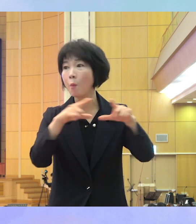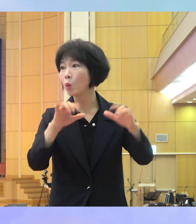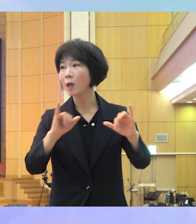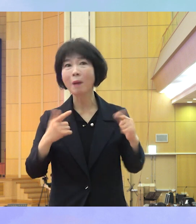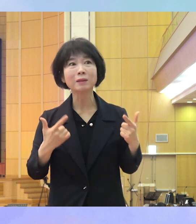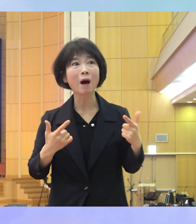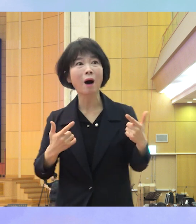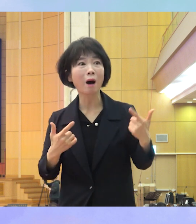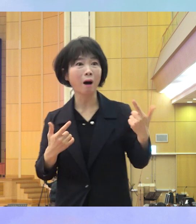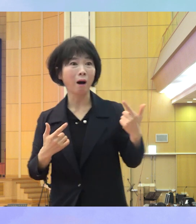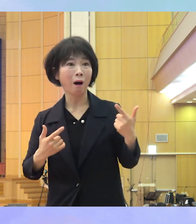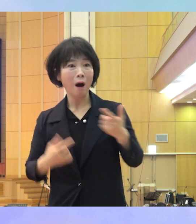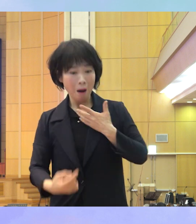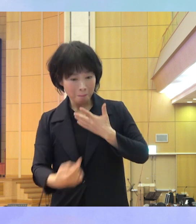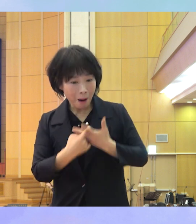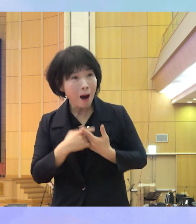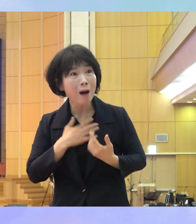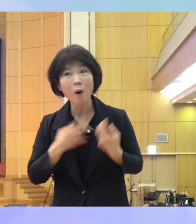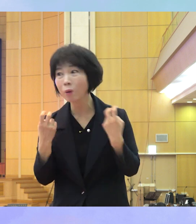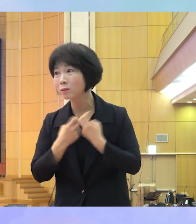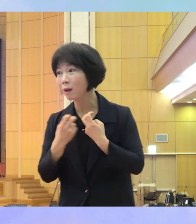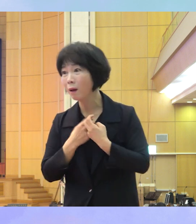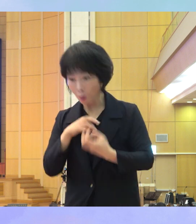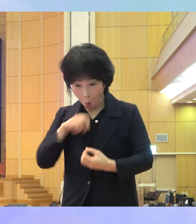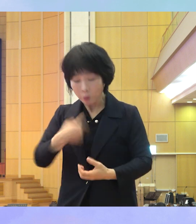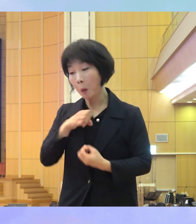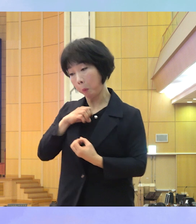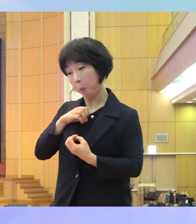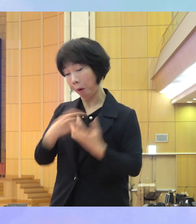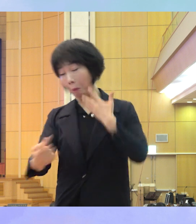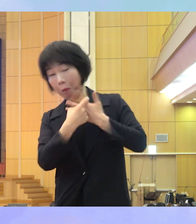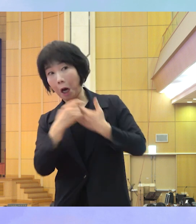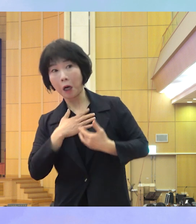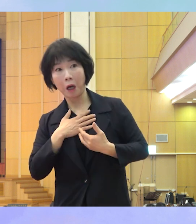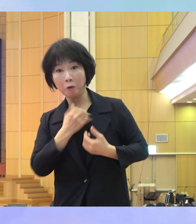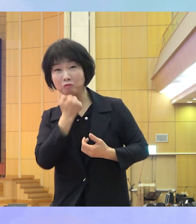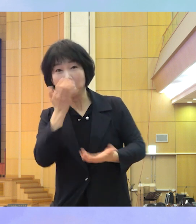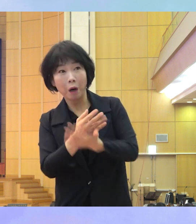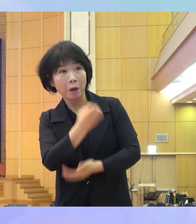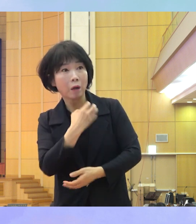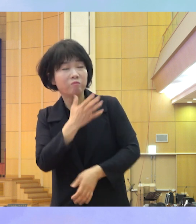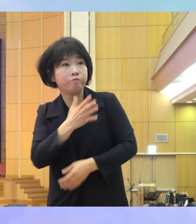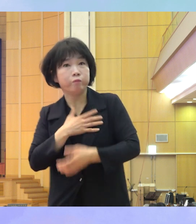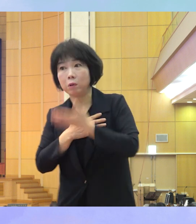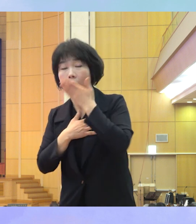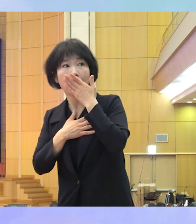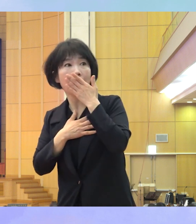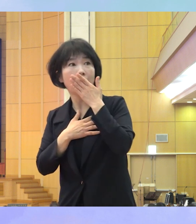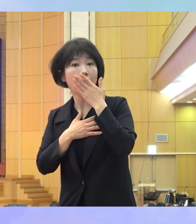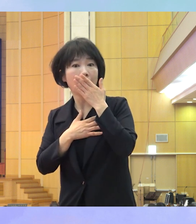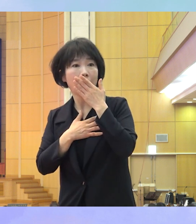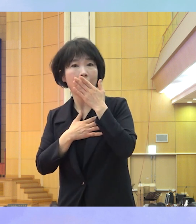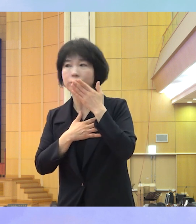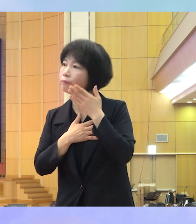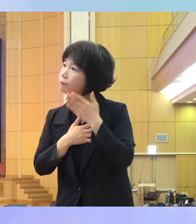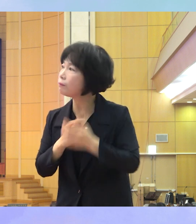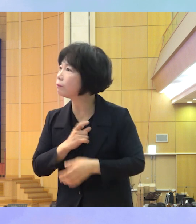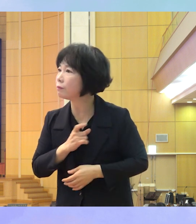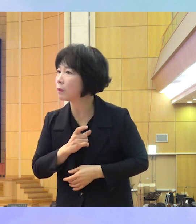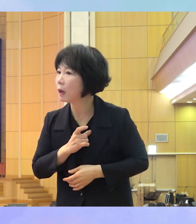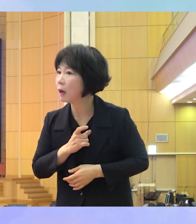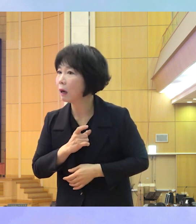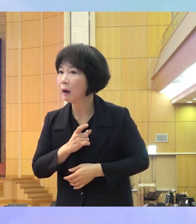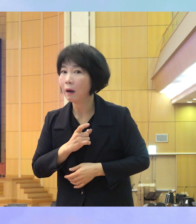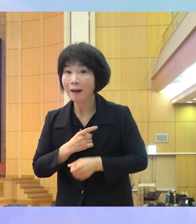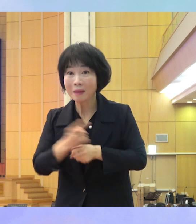아니야. 그리고서 그냥 그 말을 들으면서 놀라는 동시에 와 아들 낳는 바람에 그냥